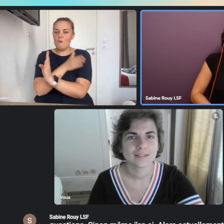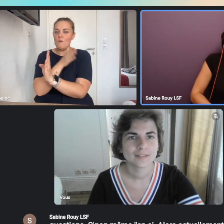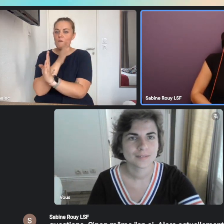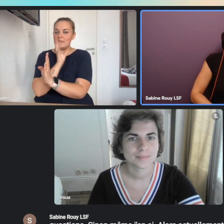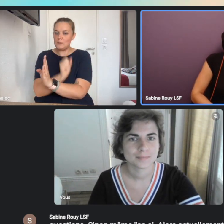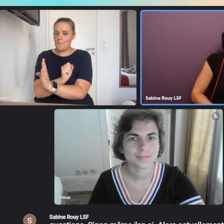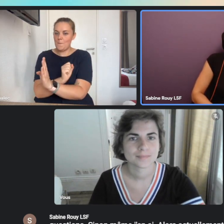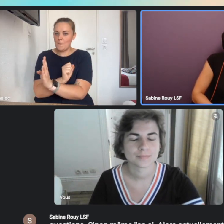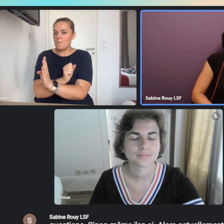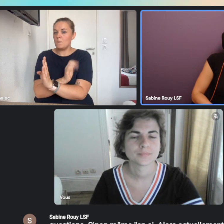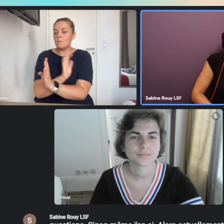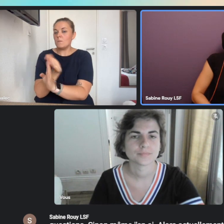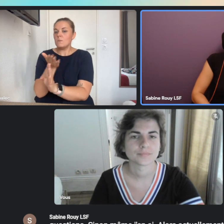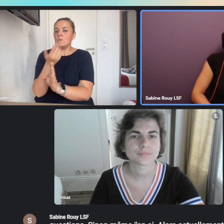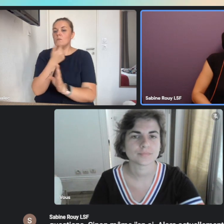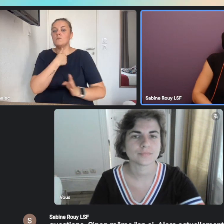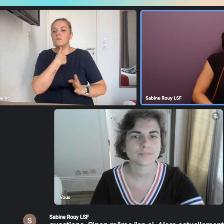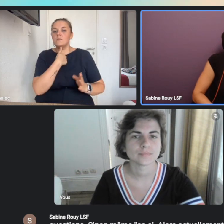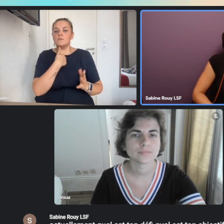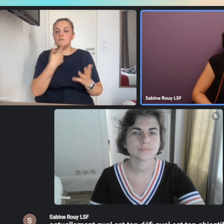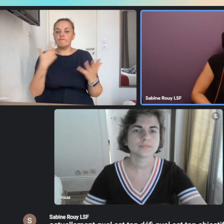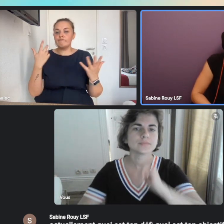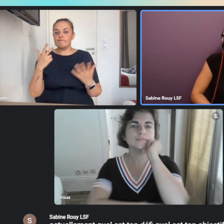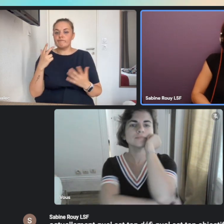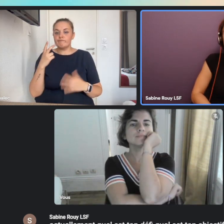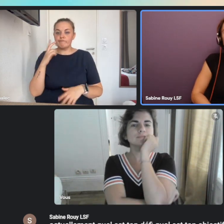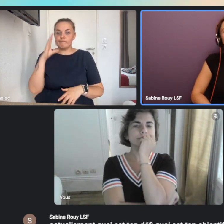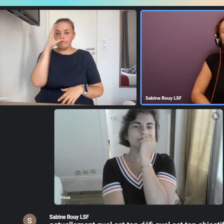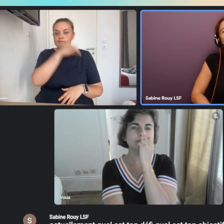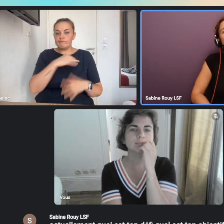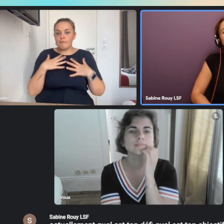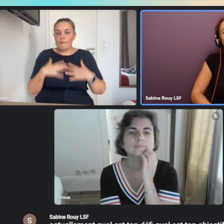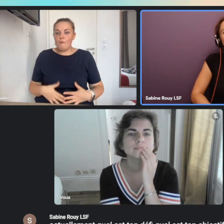Alors c'est vrai que donc avant décembre,